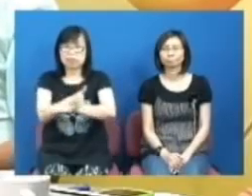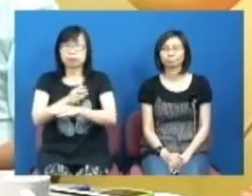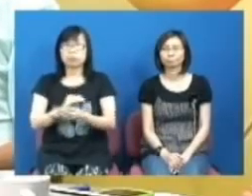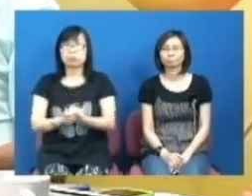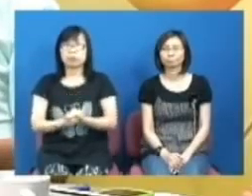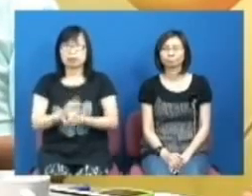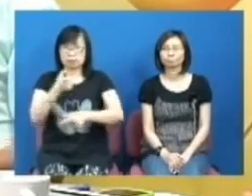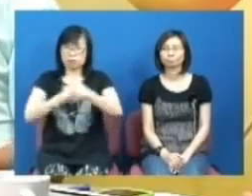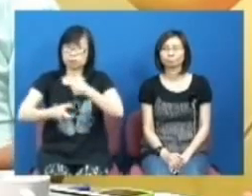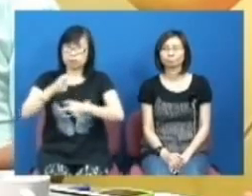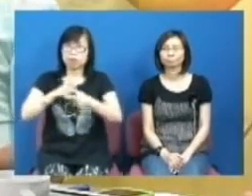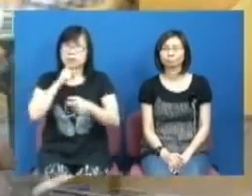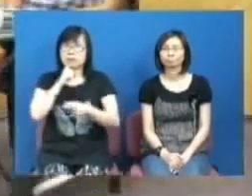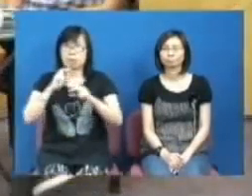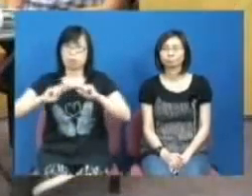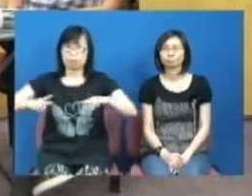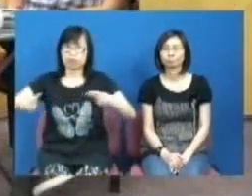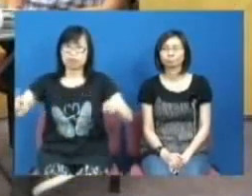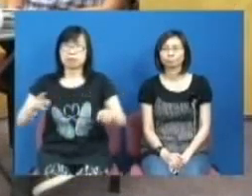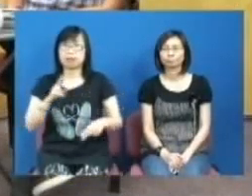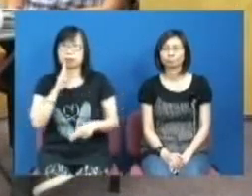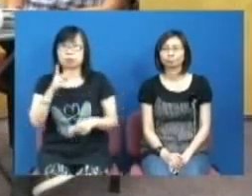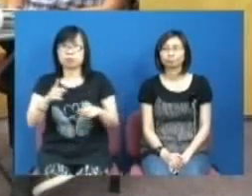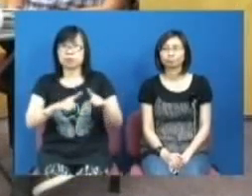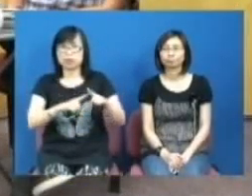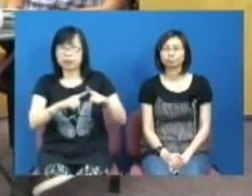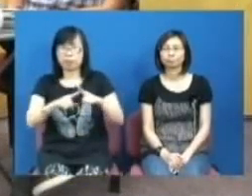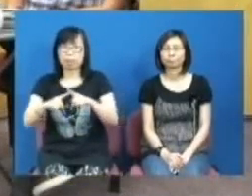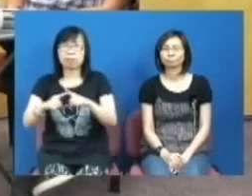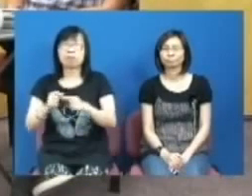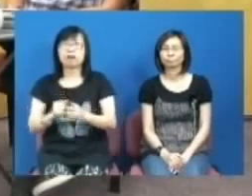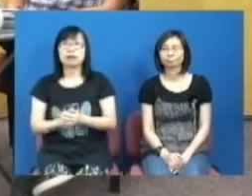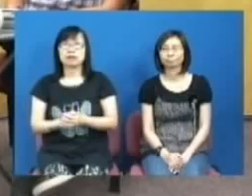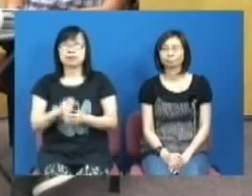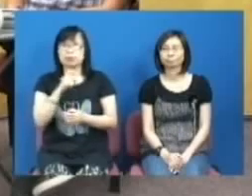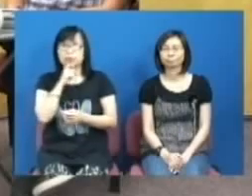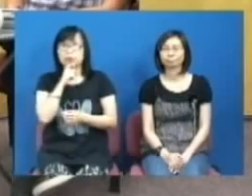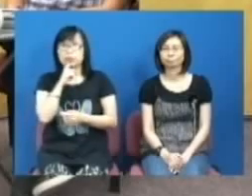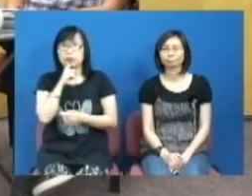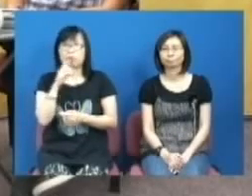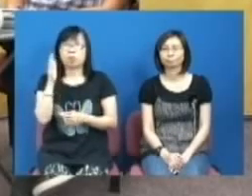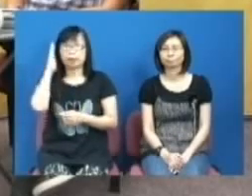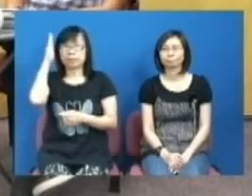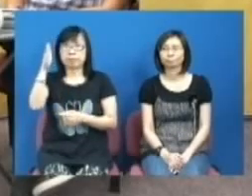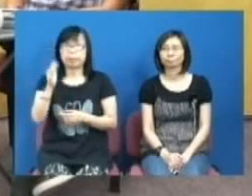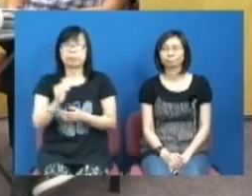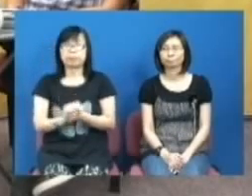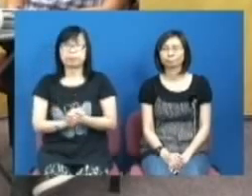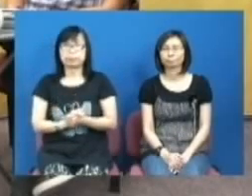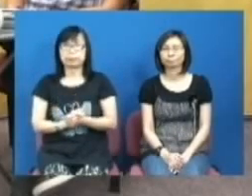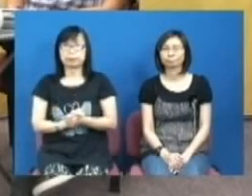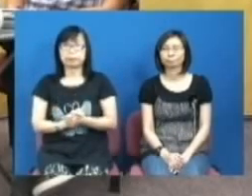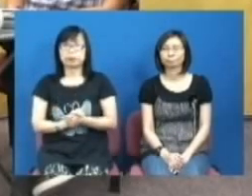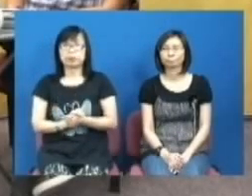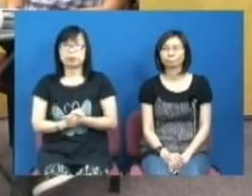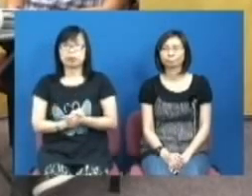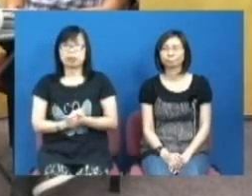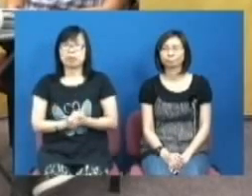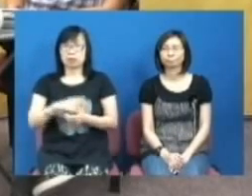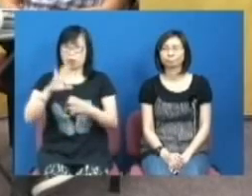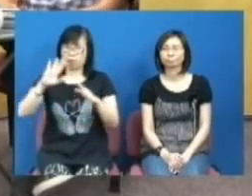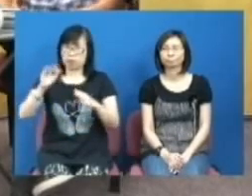同埋經濟有發展，令到啲人係有一個憧憬， 形成的一個改